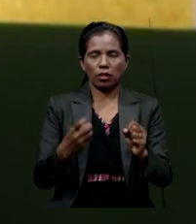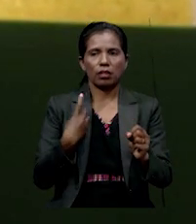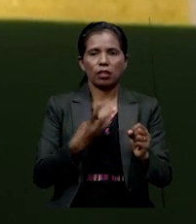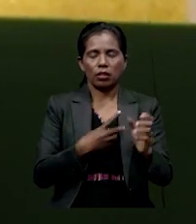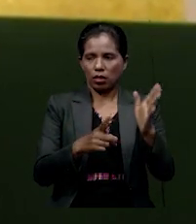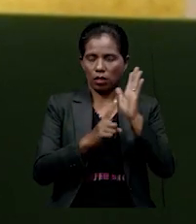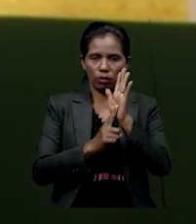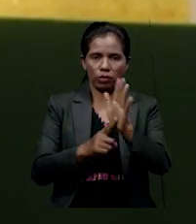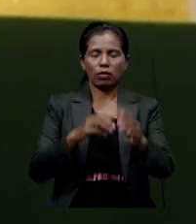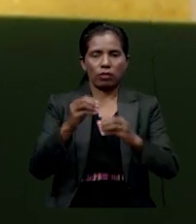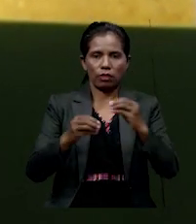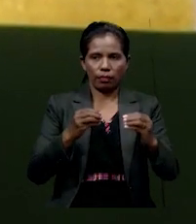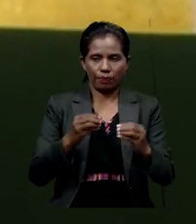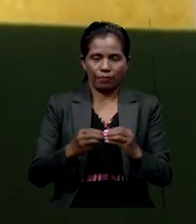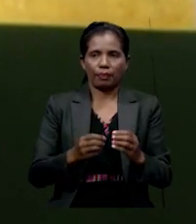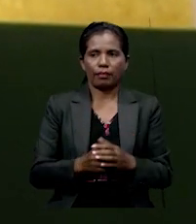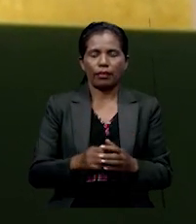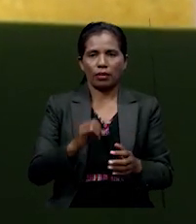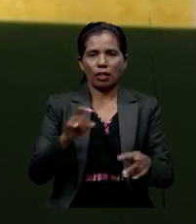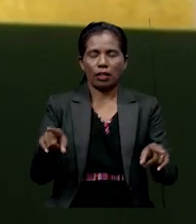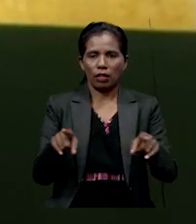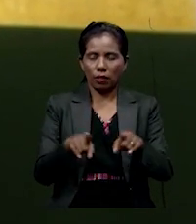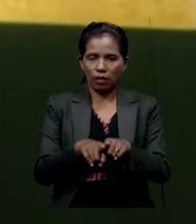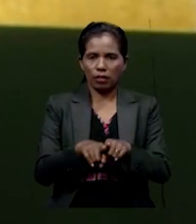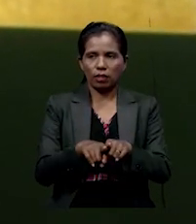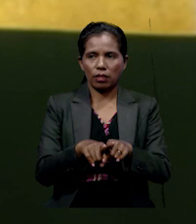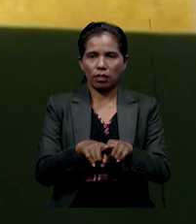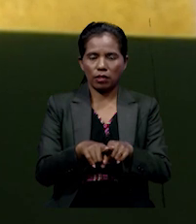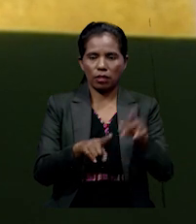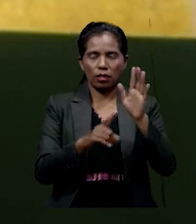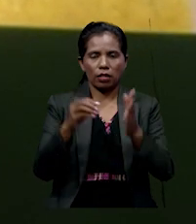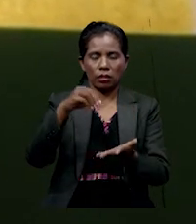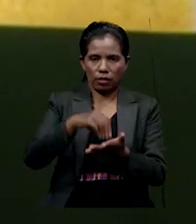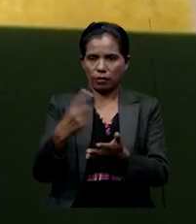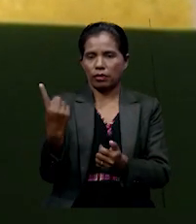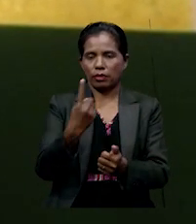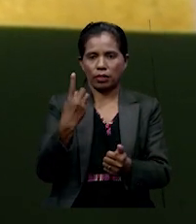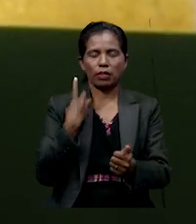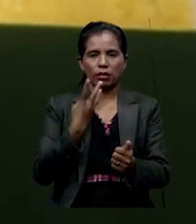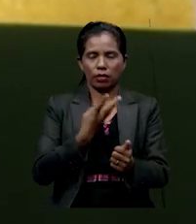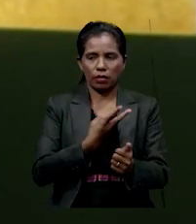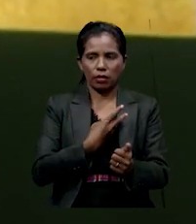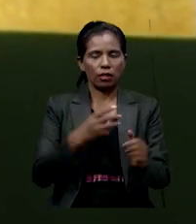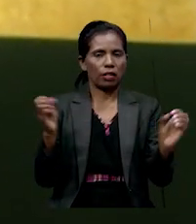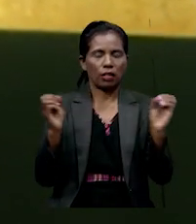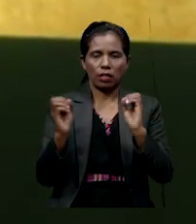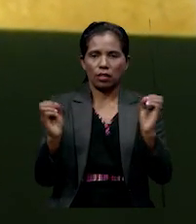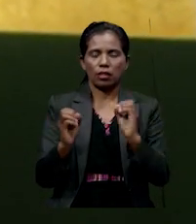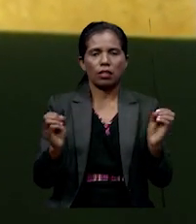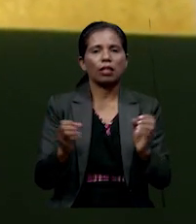Konabar, Nehan noin kata provider nesse ina fisa. Hatur na fatik ya nebe deit mai taba la ih bo tira nebe